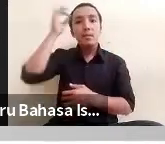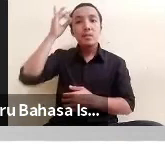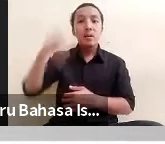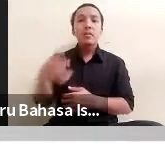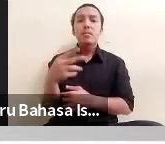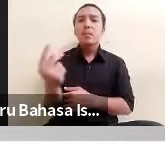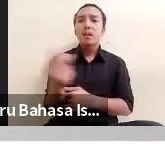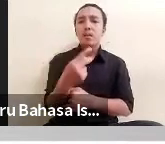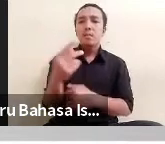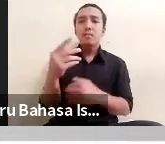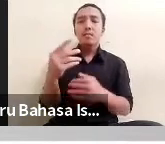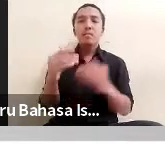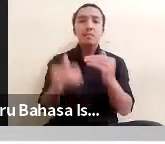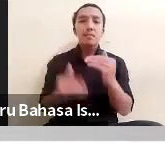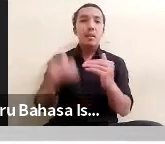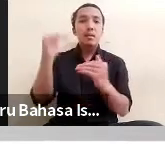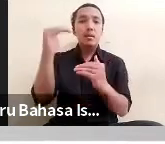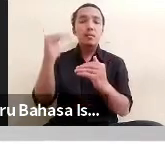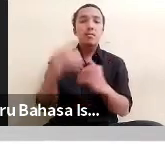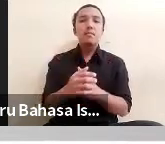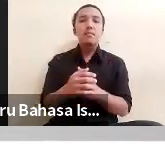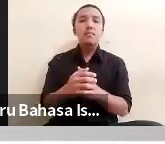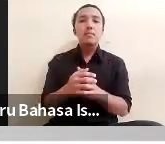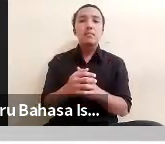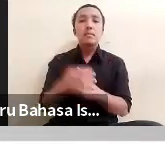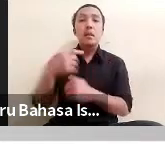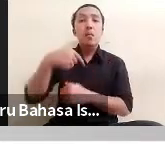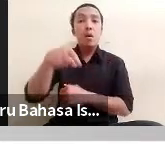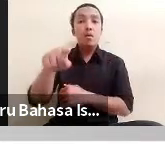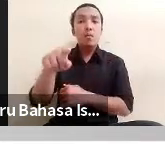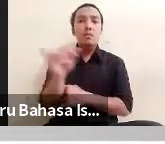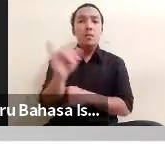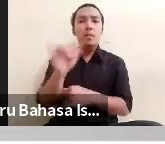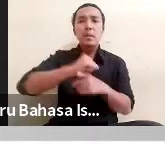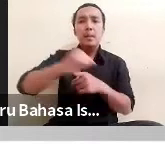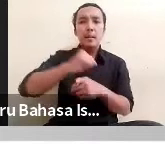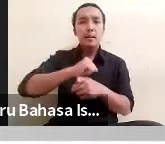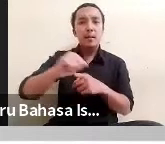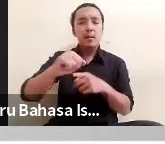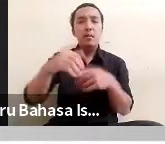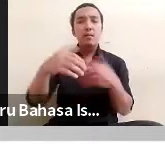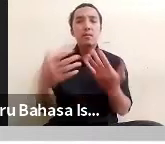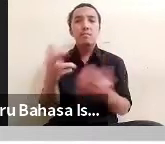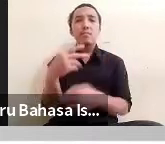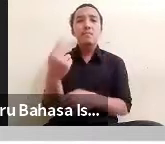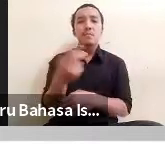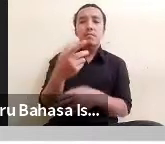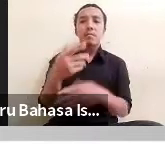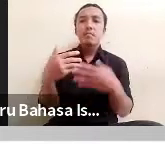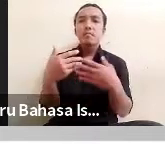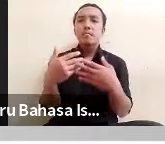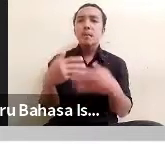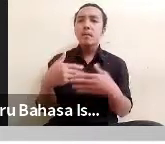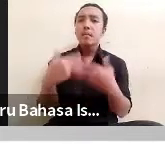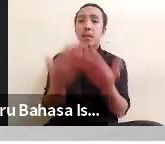berbagai pelatihan, kita beri perspektif difabel, kita beri bagaimana cara berinteraksi dengan difabel